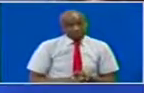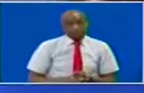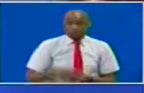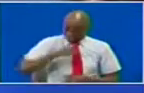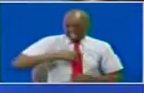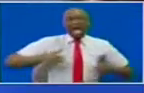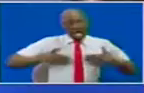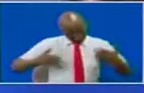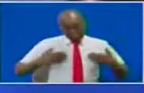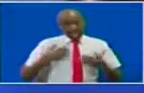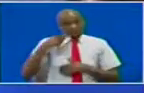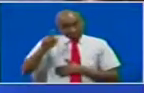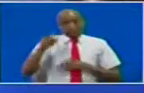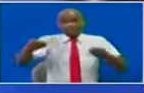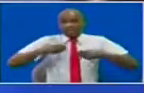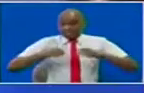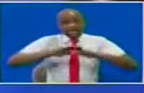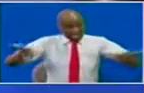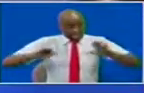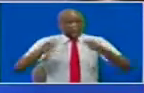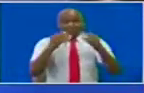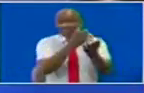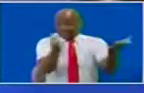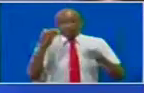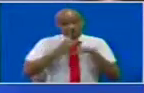And we are happy that he has offered us pieces of land.